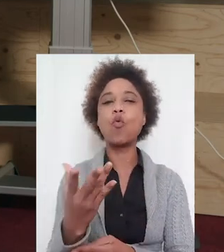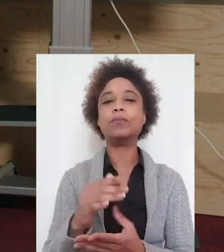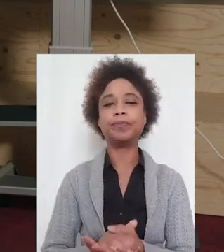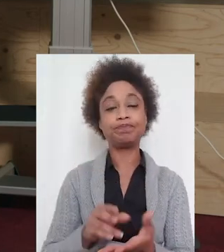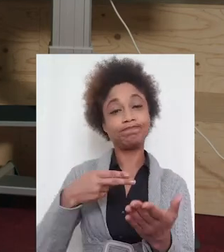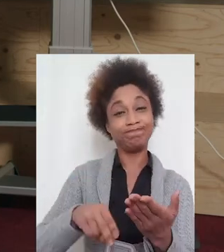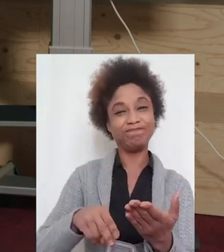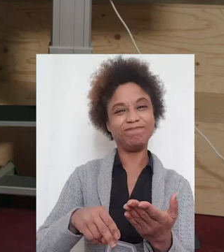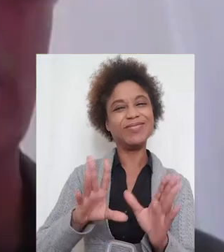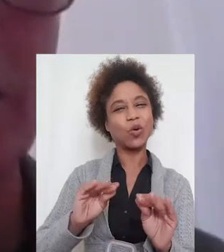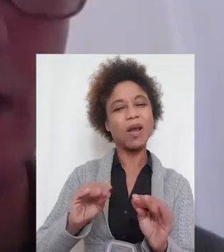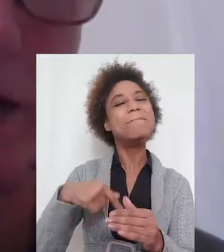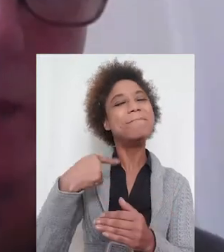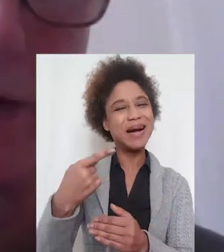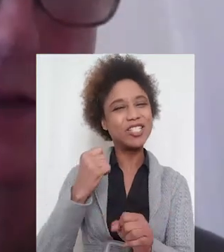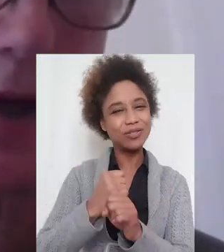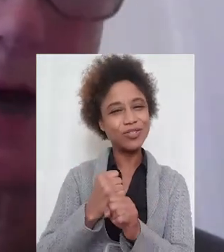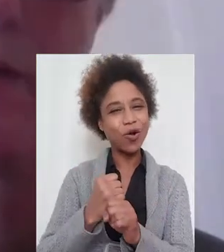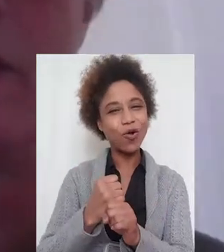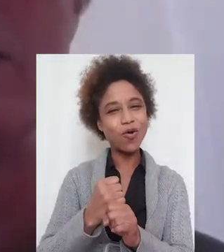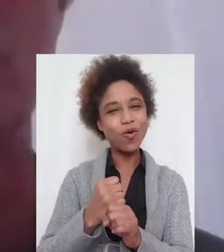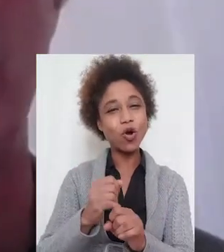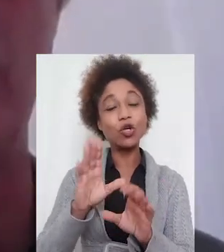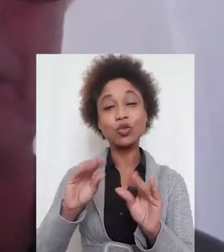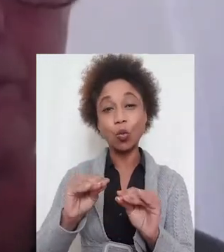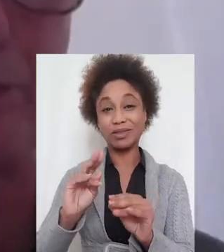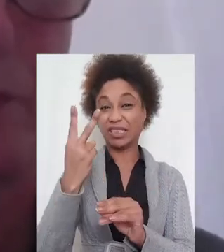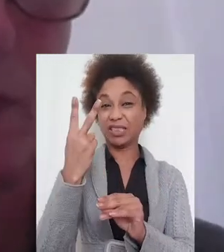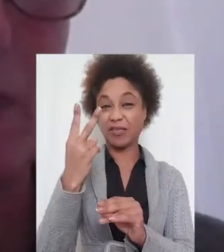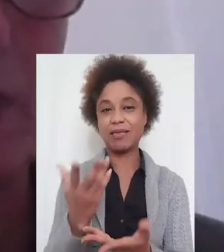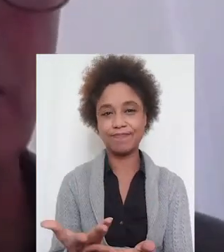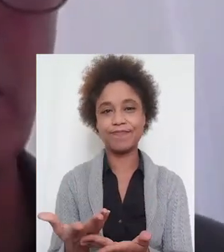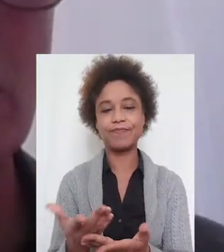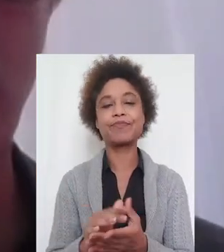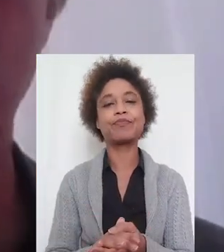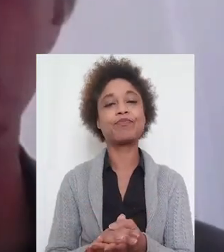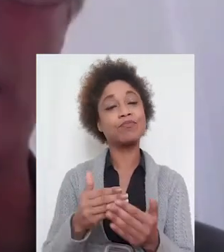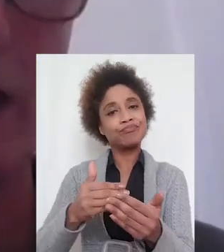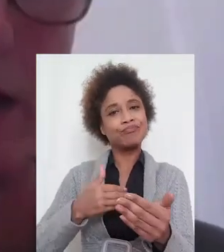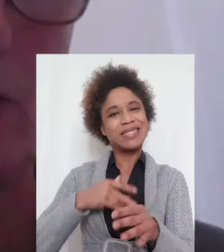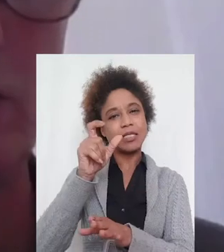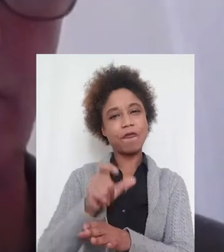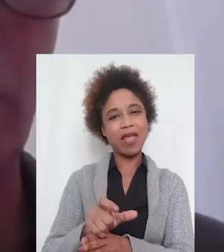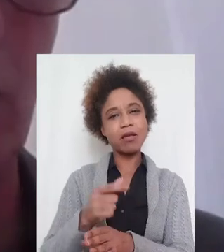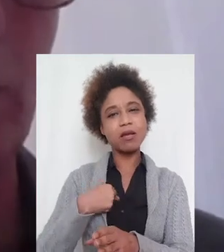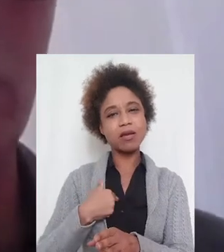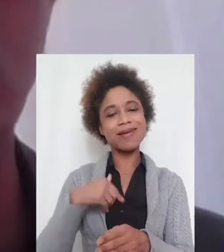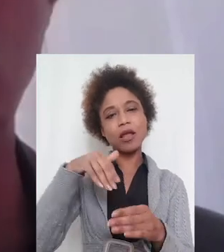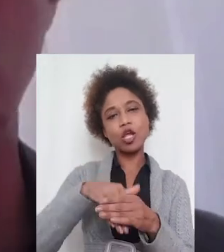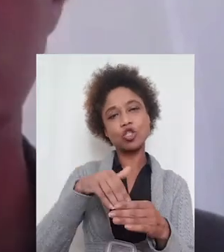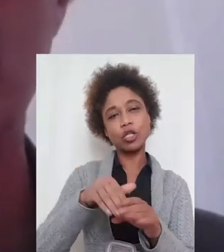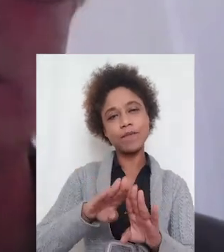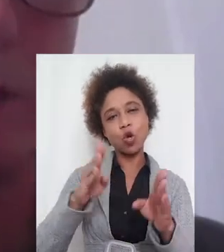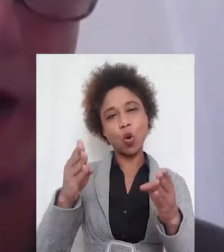Ondertekenen is 1 ding, maar er ook daadwerkelijk mee aan de slag gaan is een tweede. Eerder deze week is de agenda inclusieve